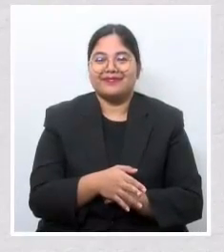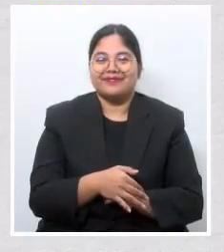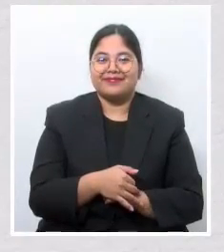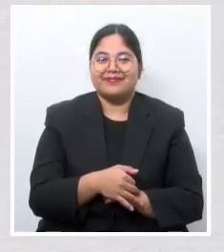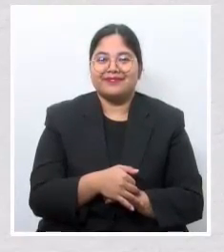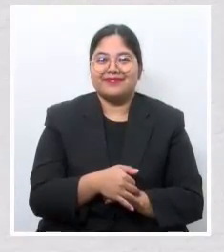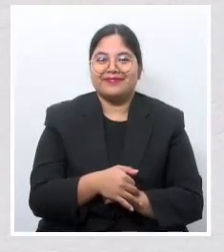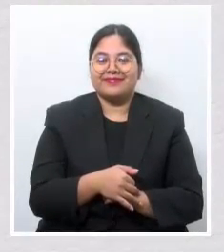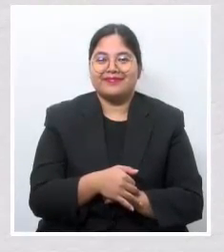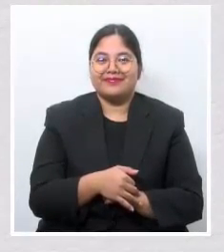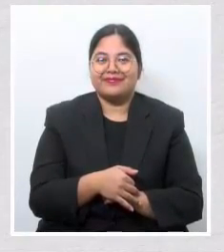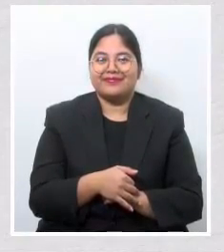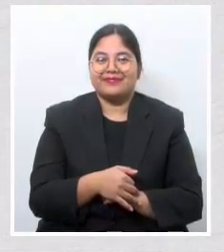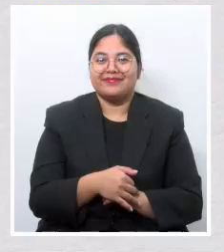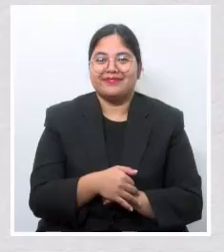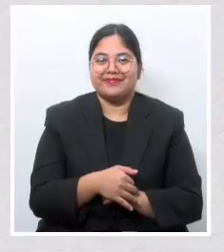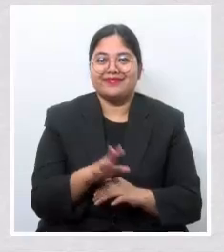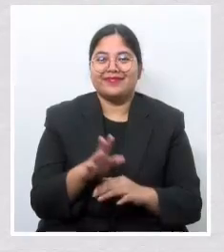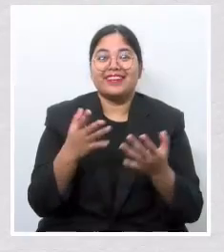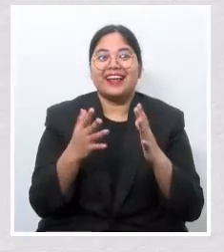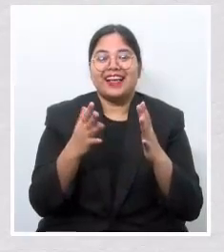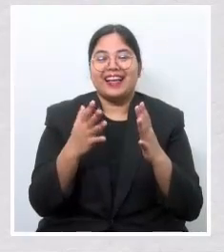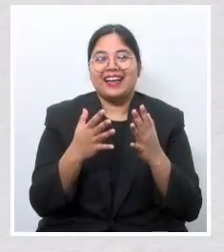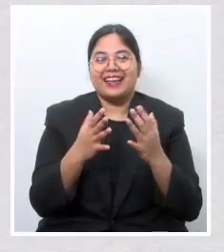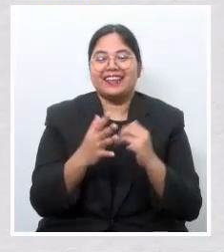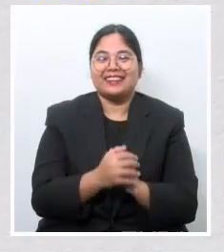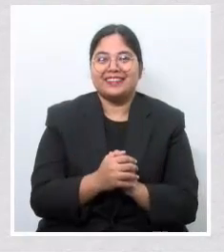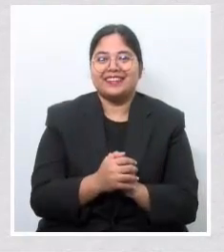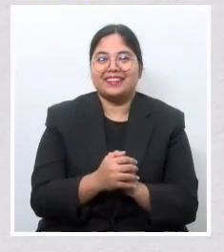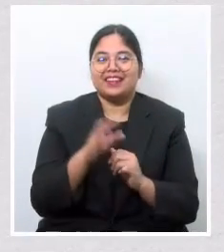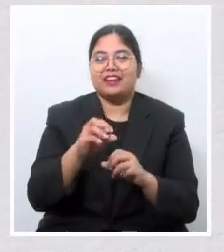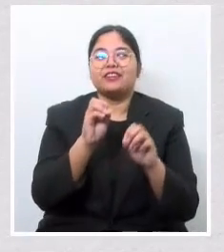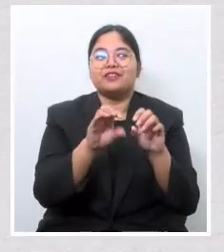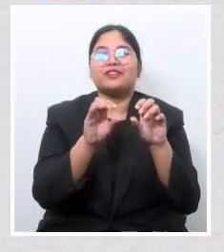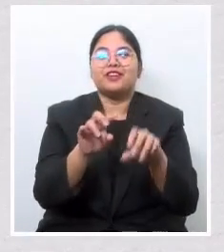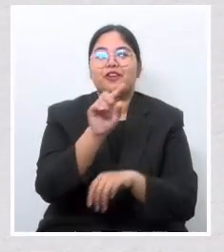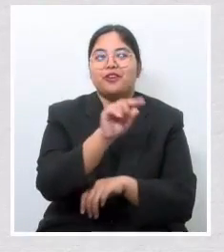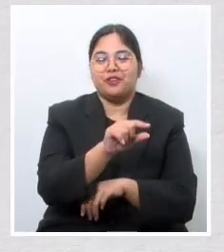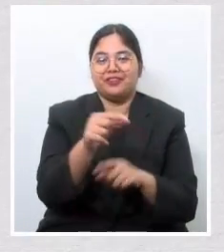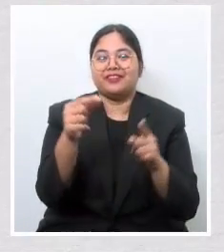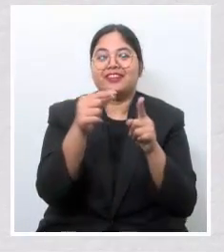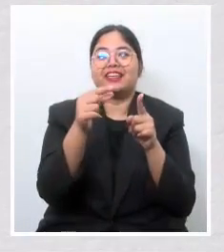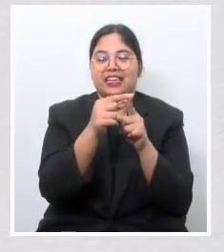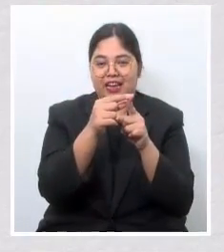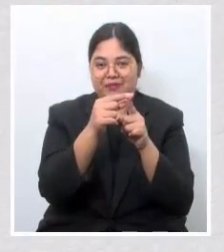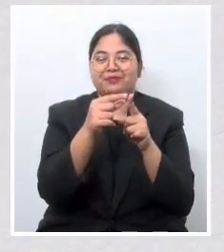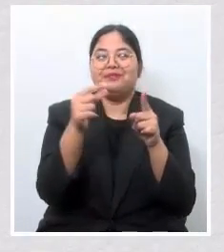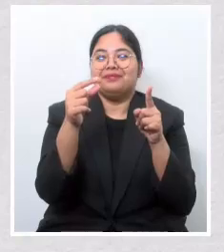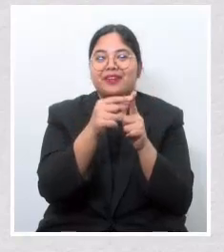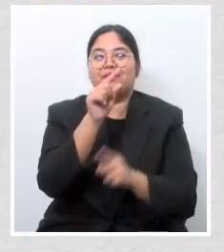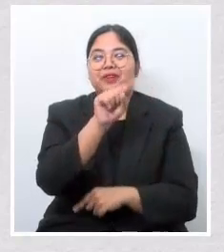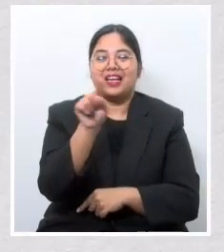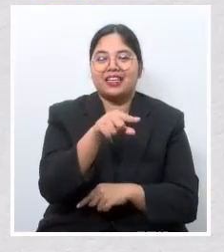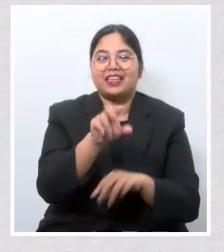this C your handGoodเอียเียเอียดูซิเอีย